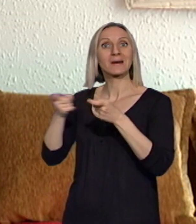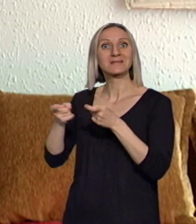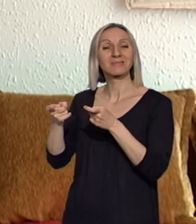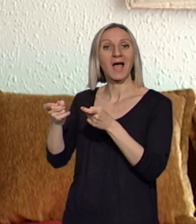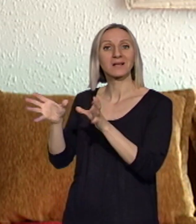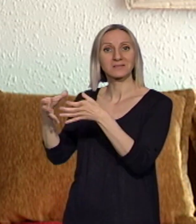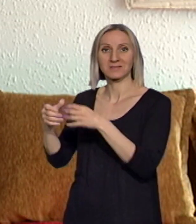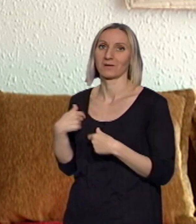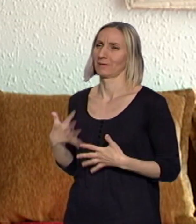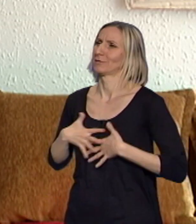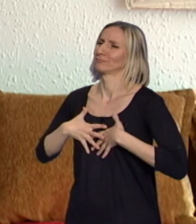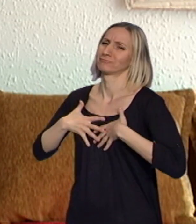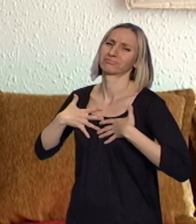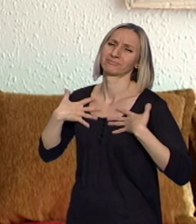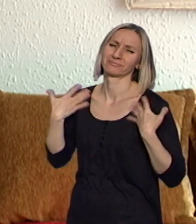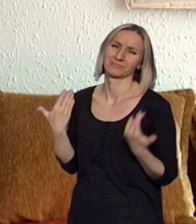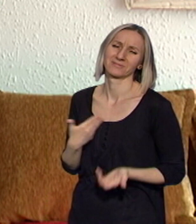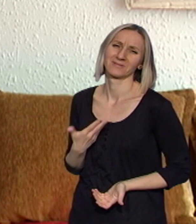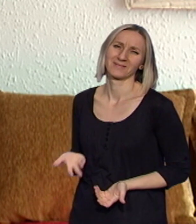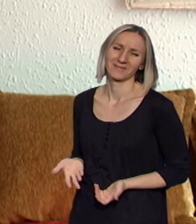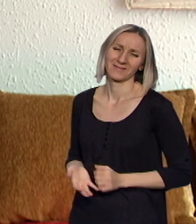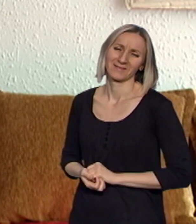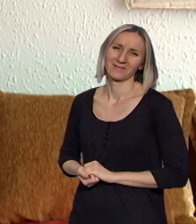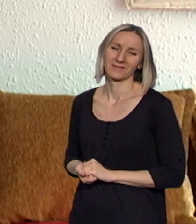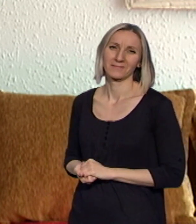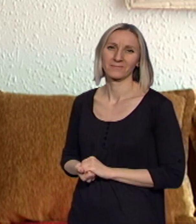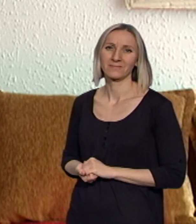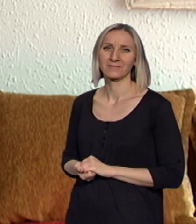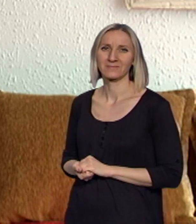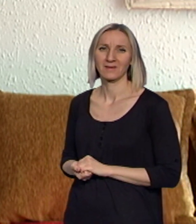se plesečno.